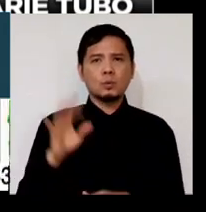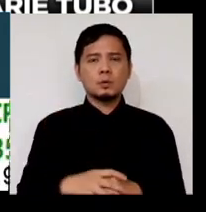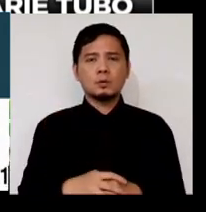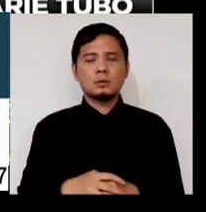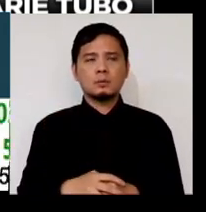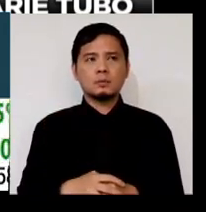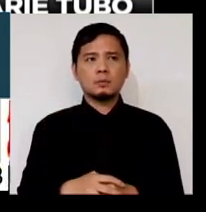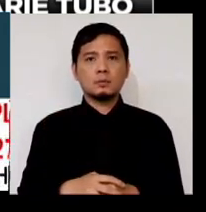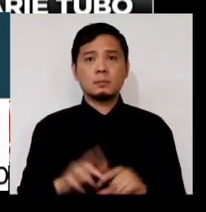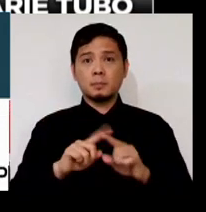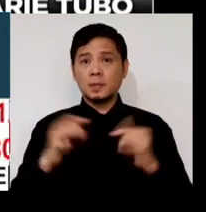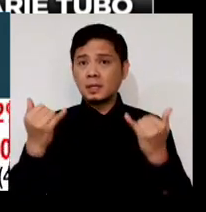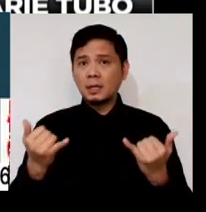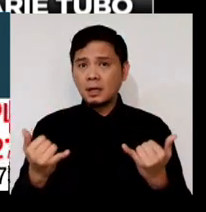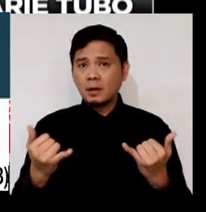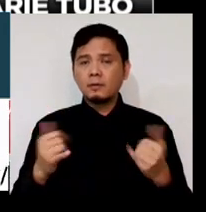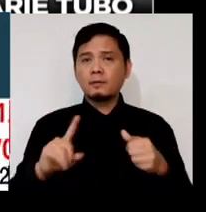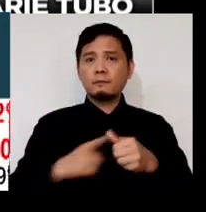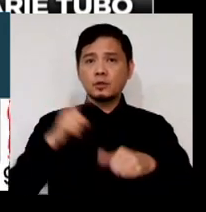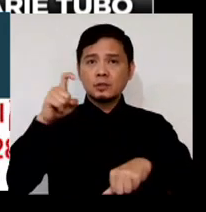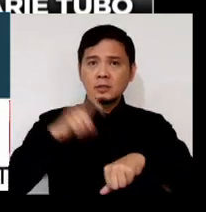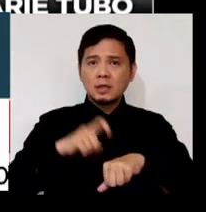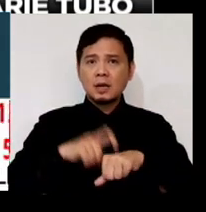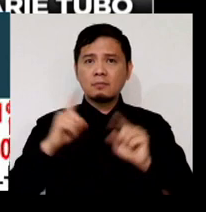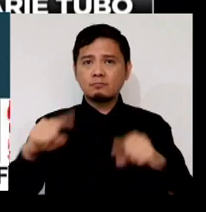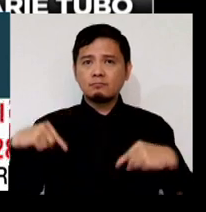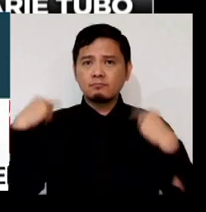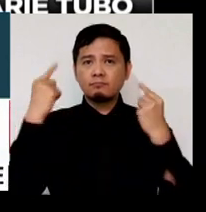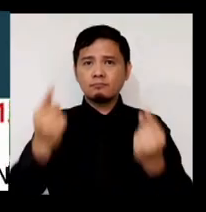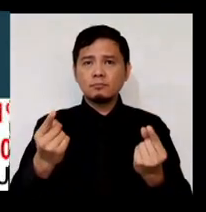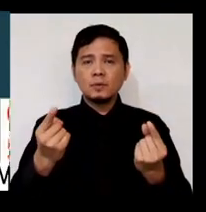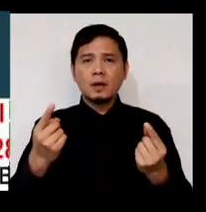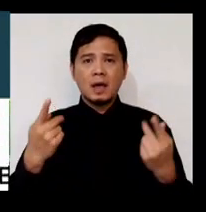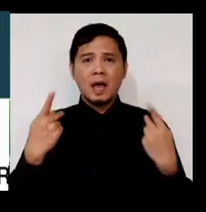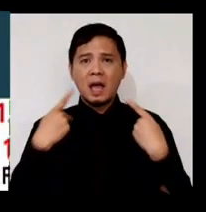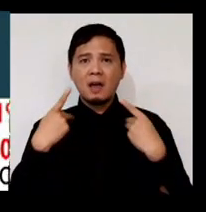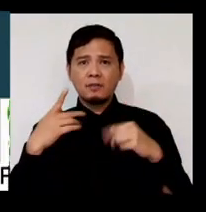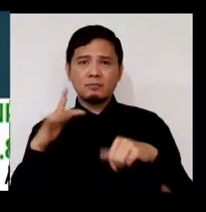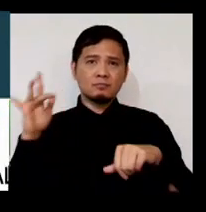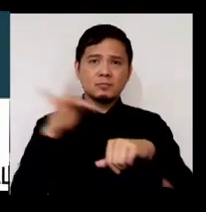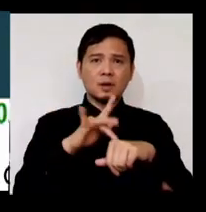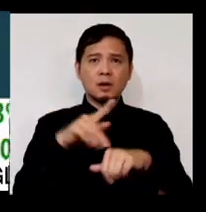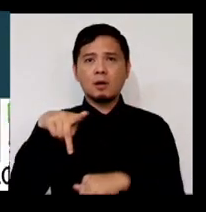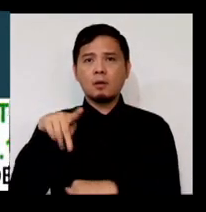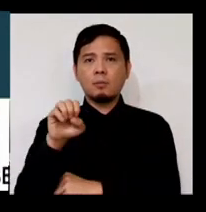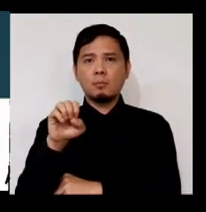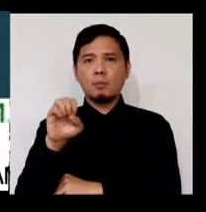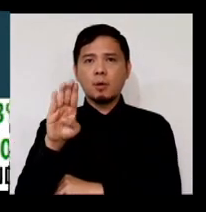time, this is the first time in Tandag na umabot talaga sa poblasyon na hanggang liig. So,